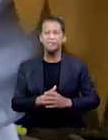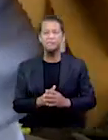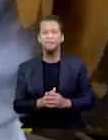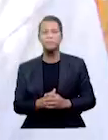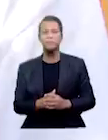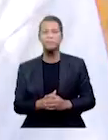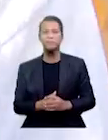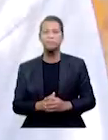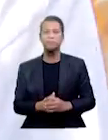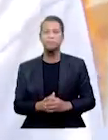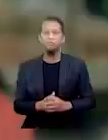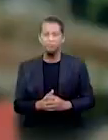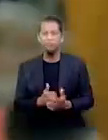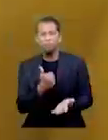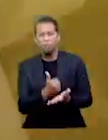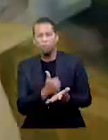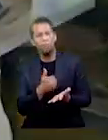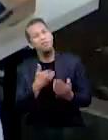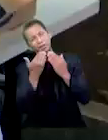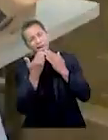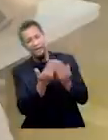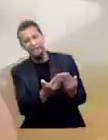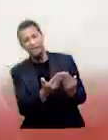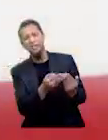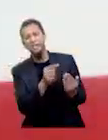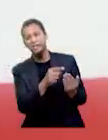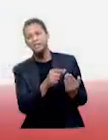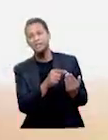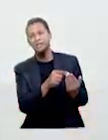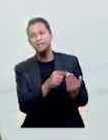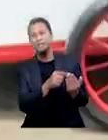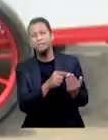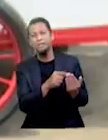maju dagangannya. Amin, ya, Pak. Terima kasih banyak, ya, Pak.